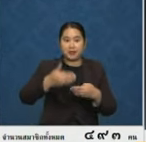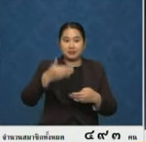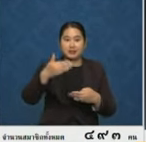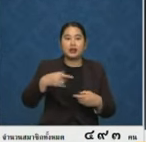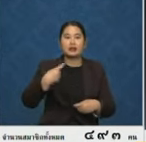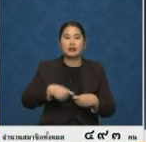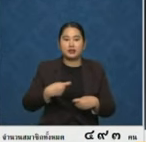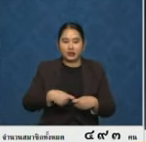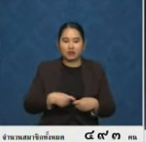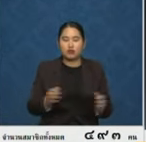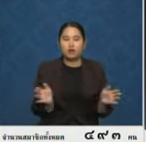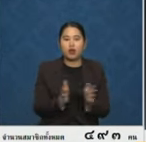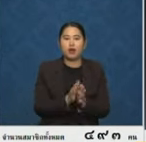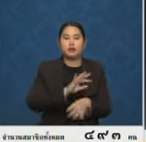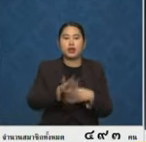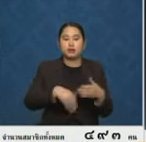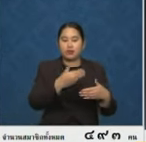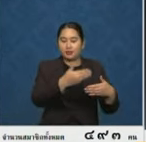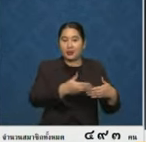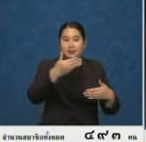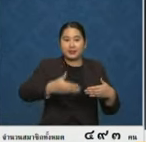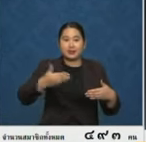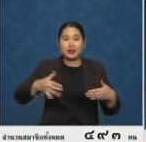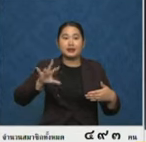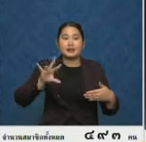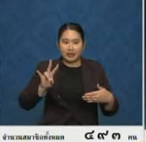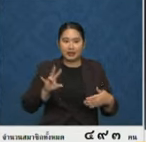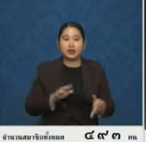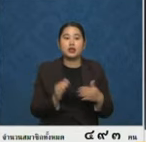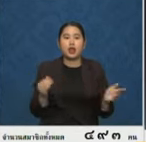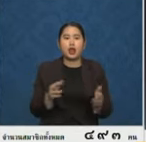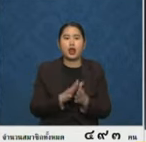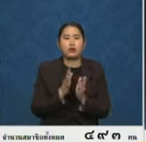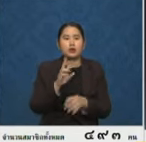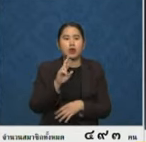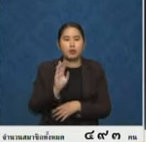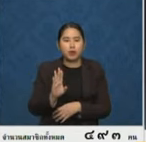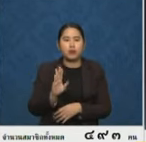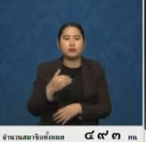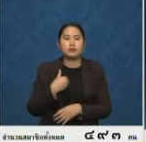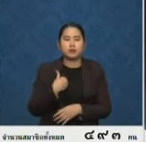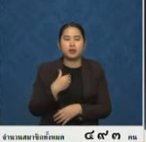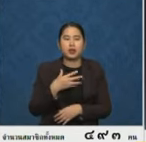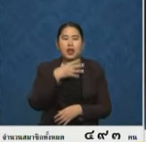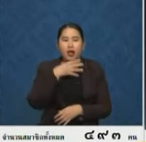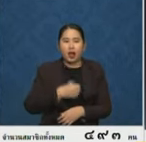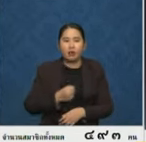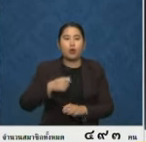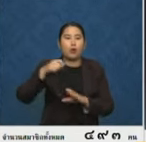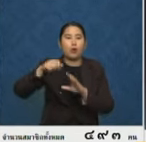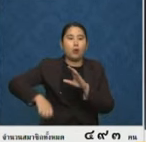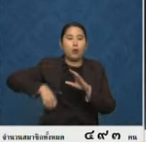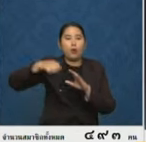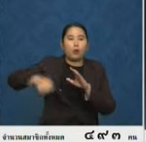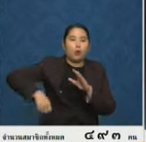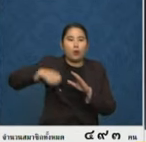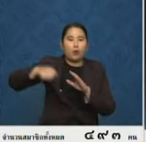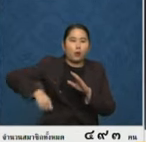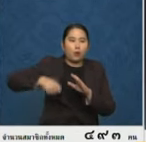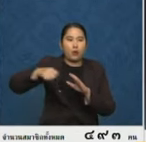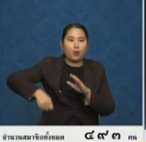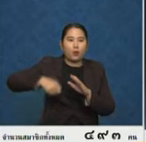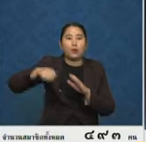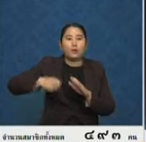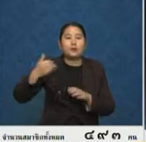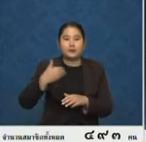หมดนี่ 7บานแล้วก็ระบบนะครับก็ยังเป็นแบบโบราณนะครับให้คนมาหมุนเปิดทีละ